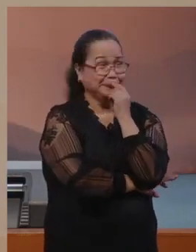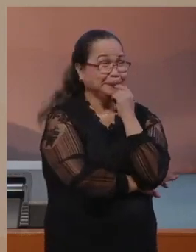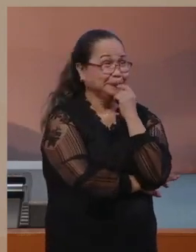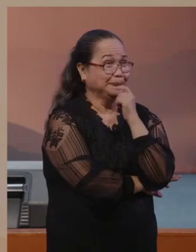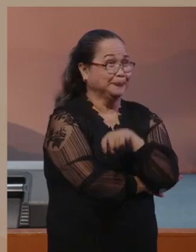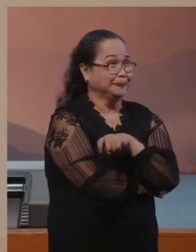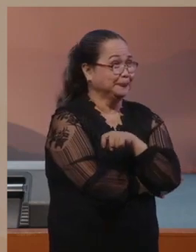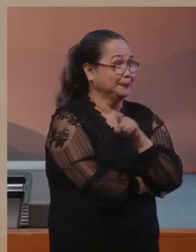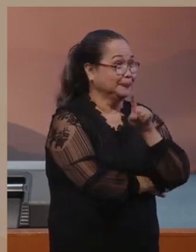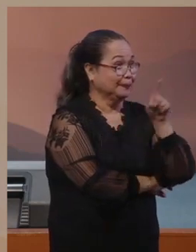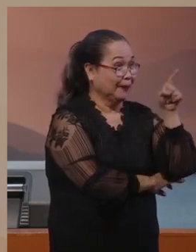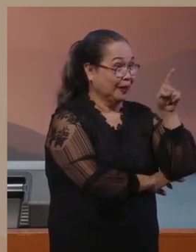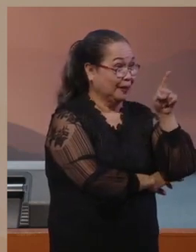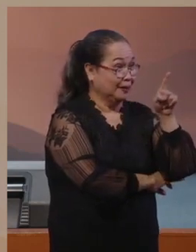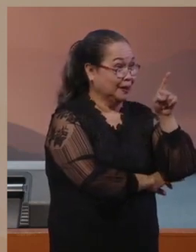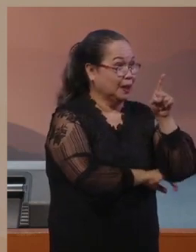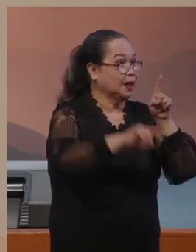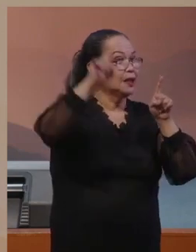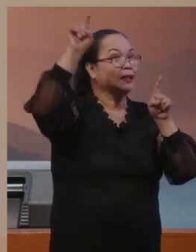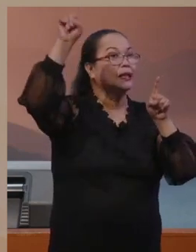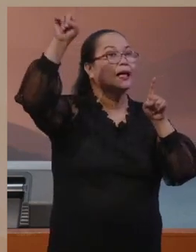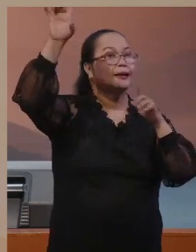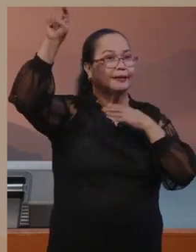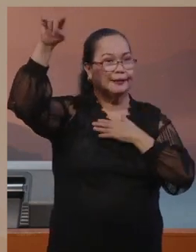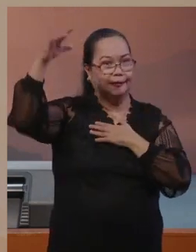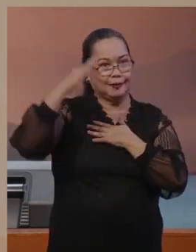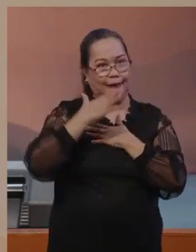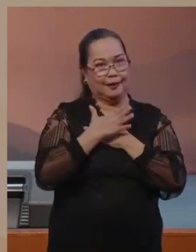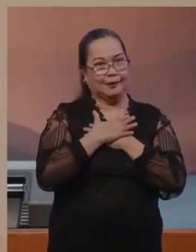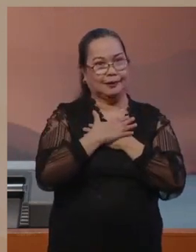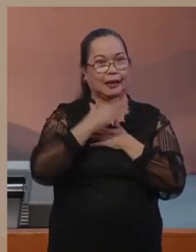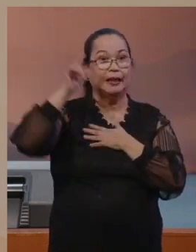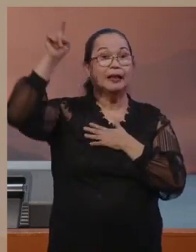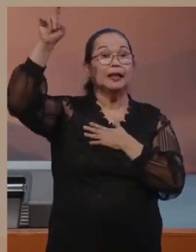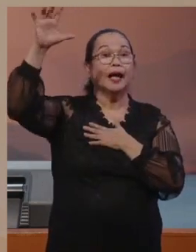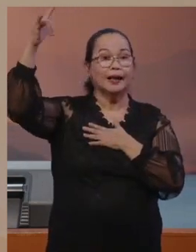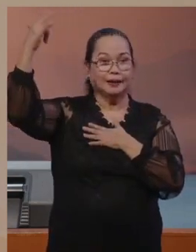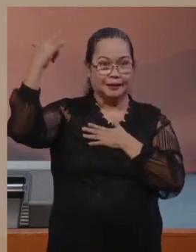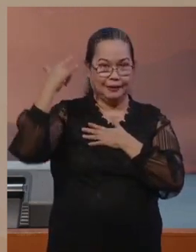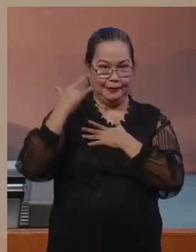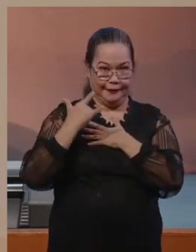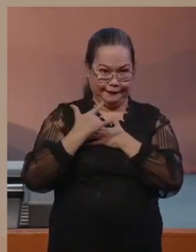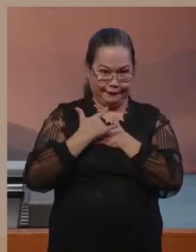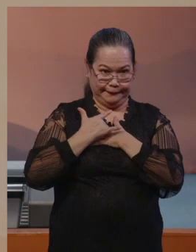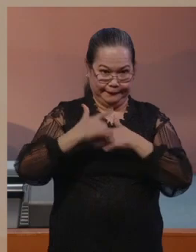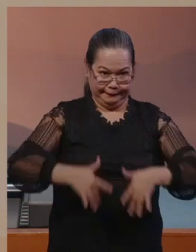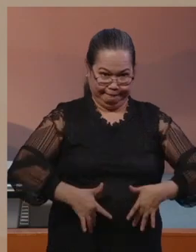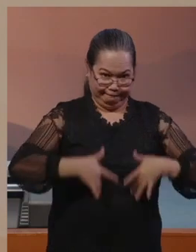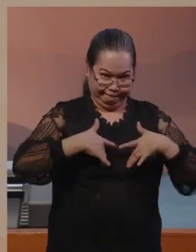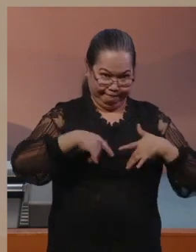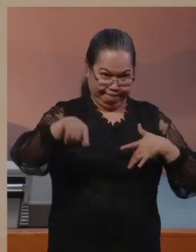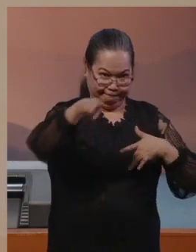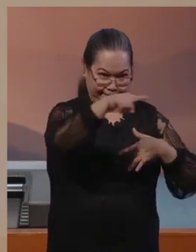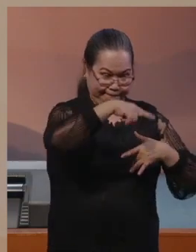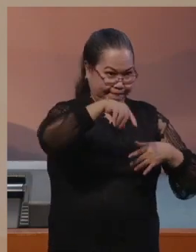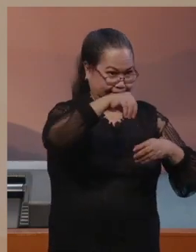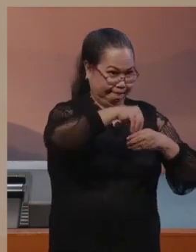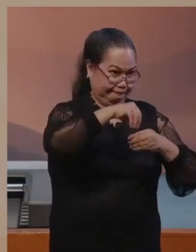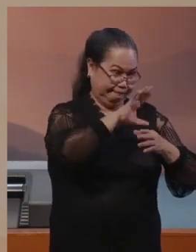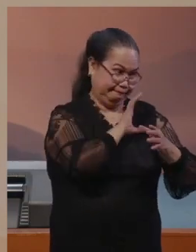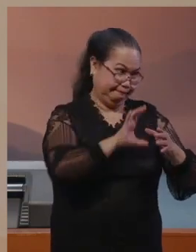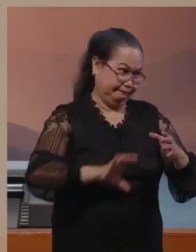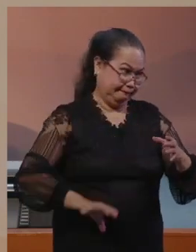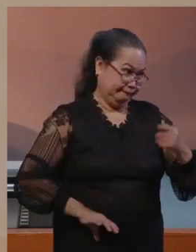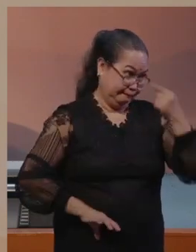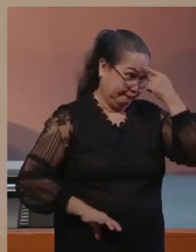Pero dahil sa Kanyang kagandahang loob, dahil sa Kanyang pag-ibig, He made us alive in Christ.